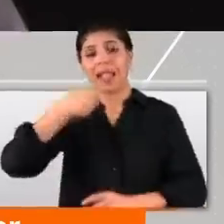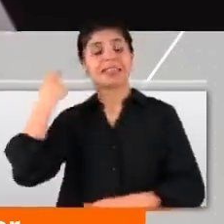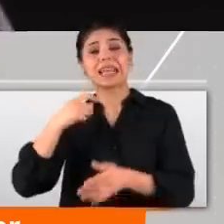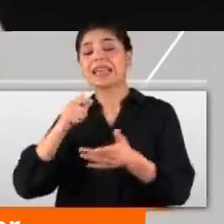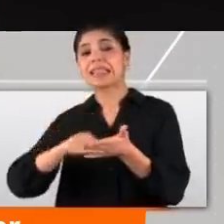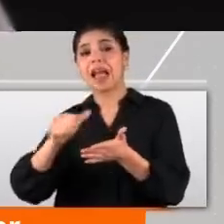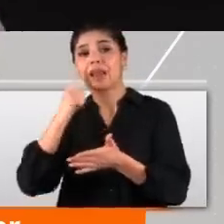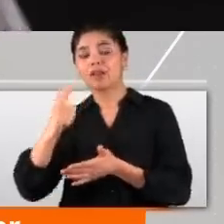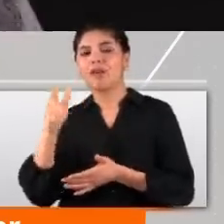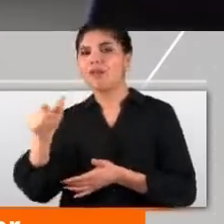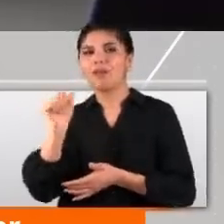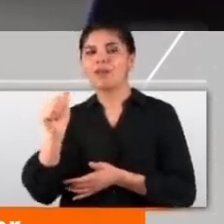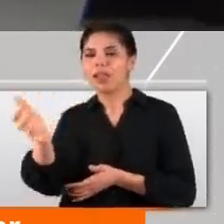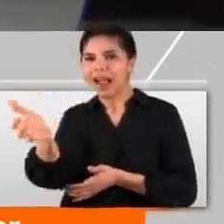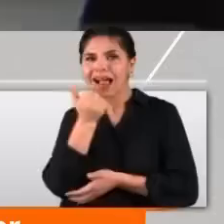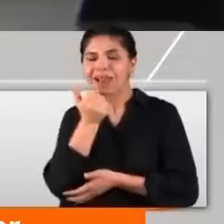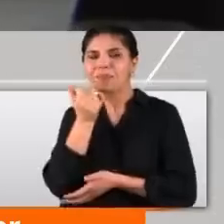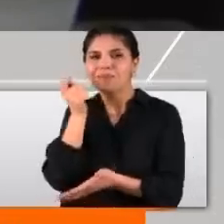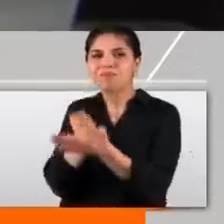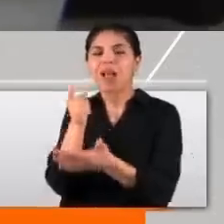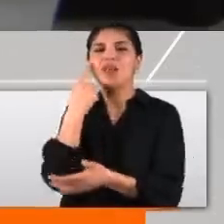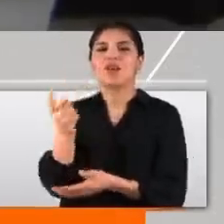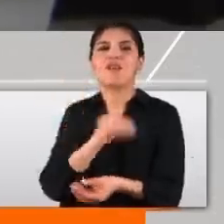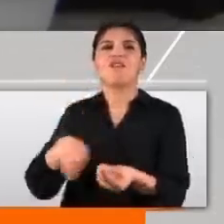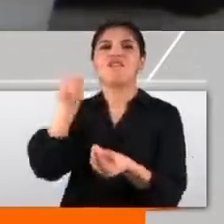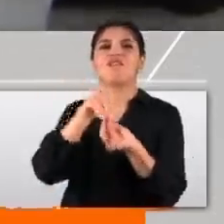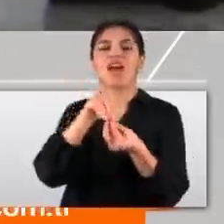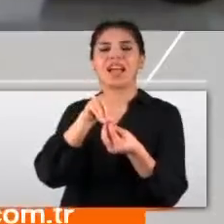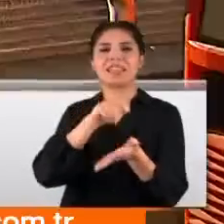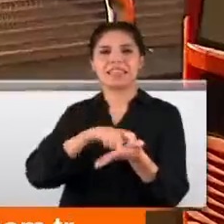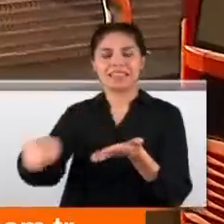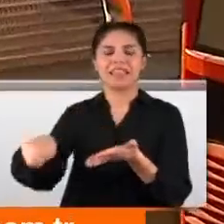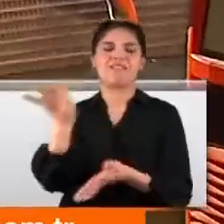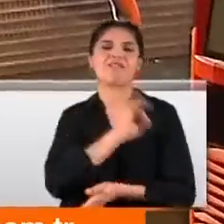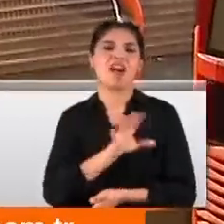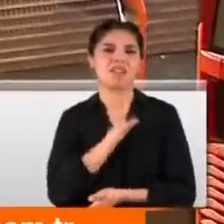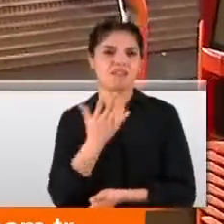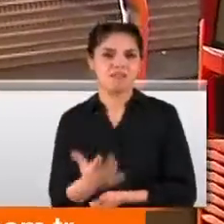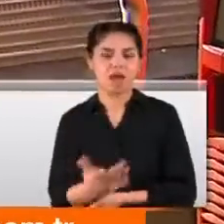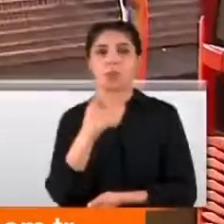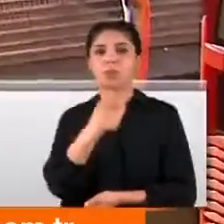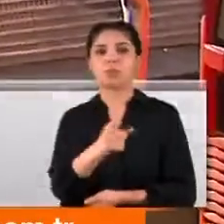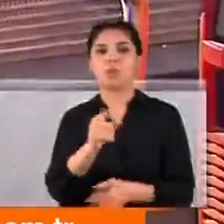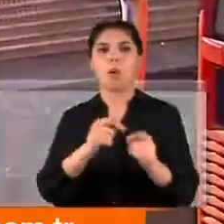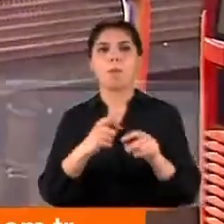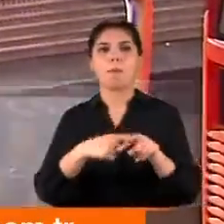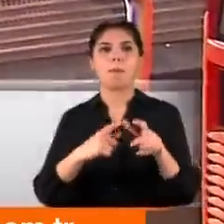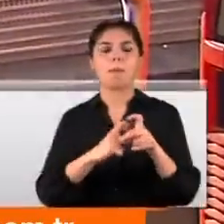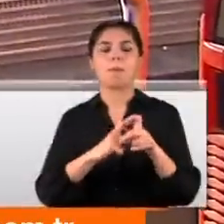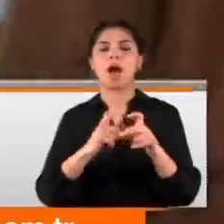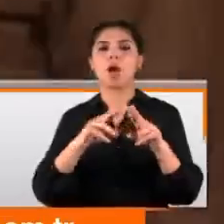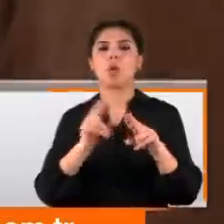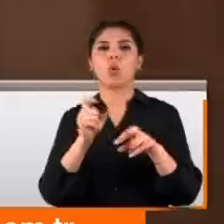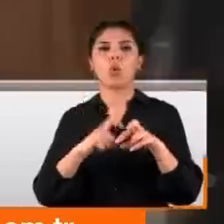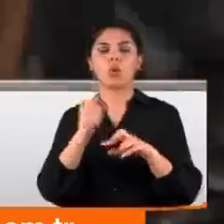tarihli günleri satın alma meselesi olduğundan faizler silindiğinde ciddi kar. Bu imkandan sadece Bağkurlular